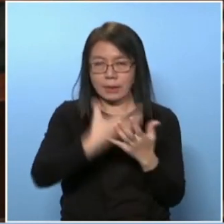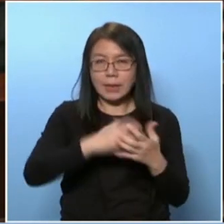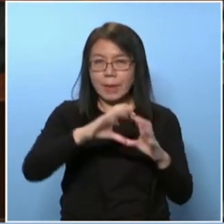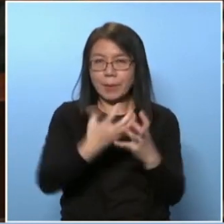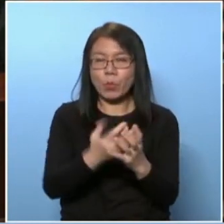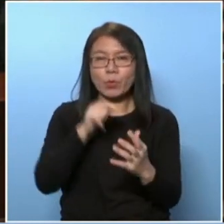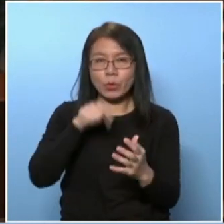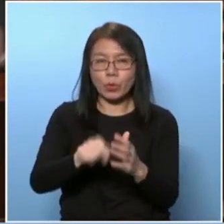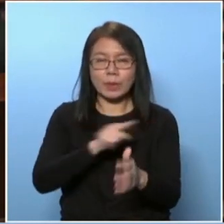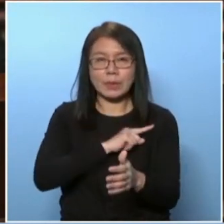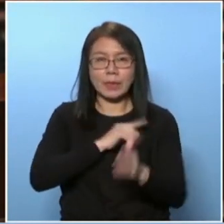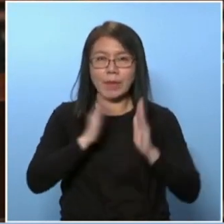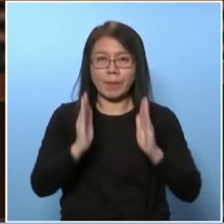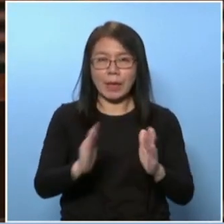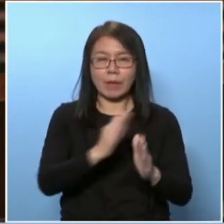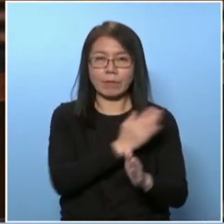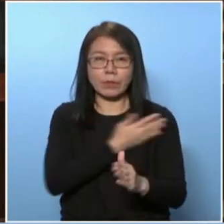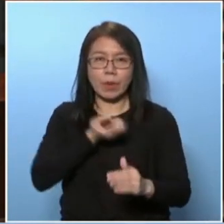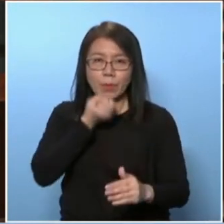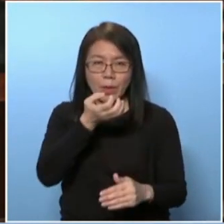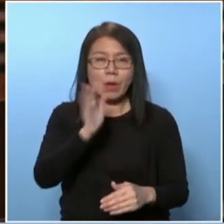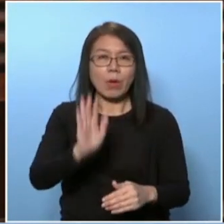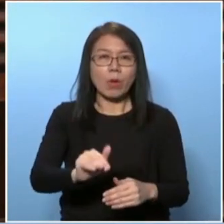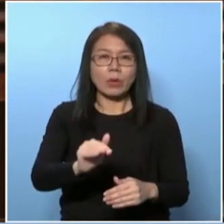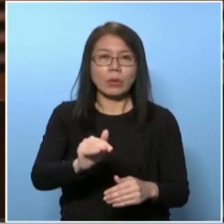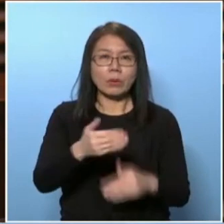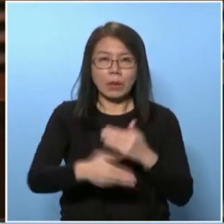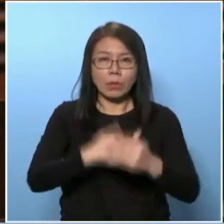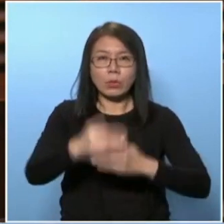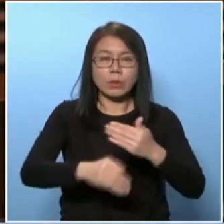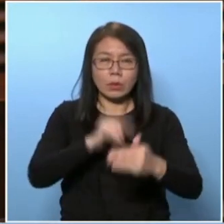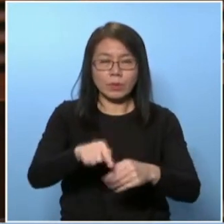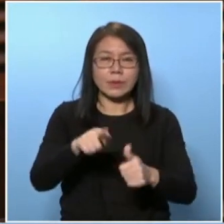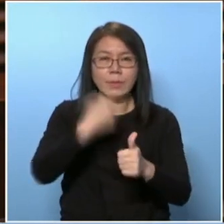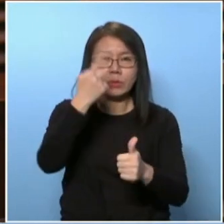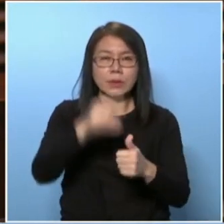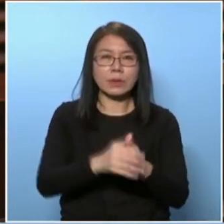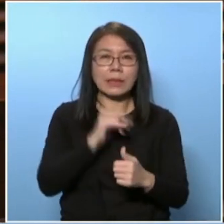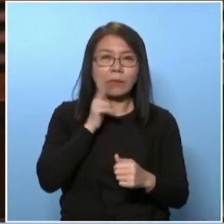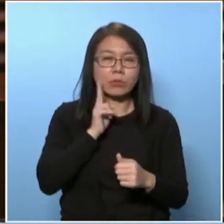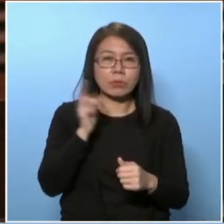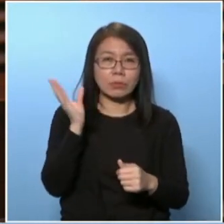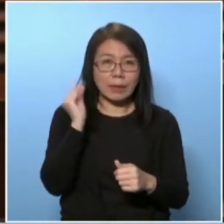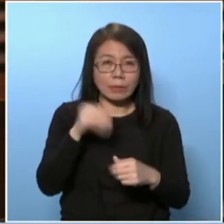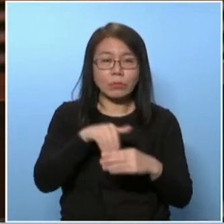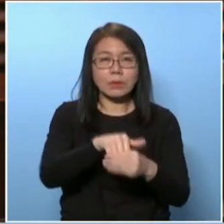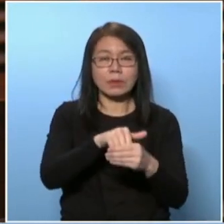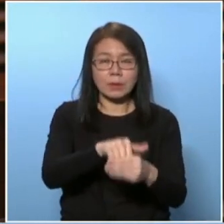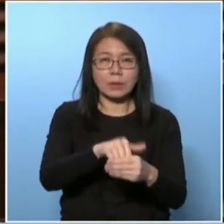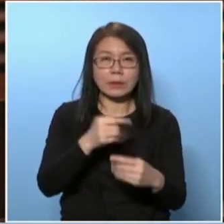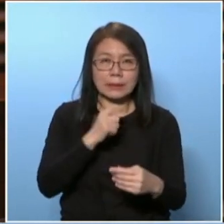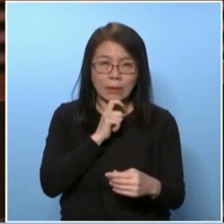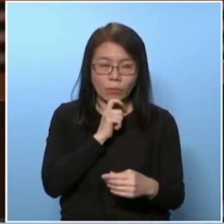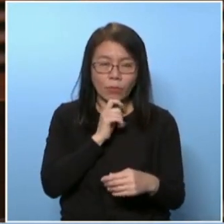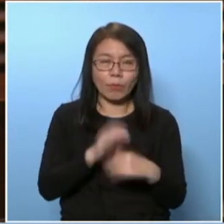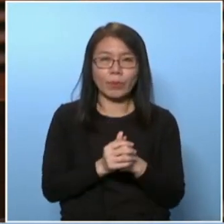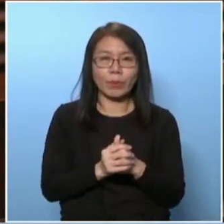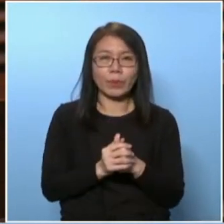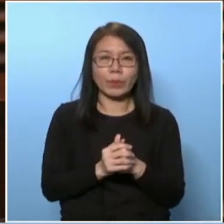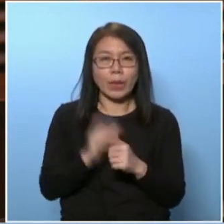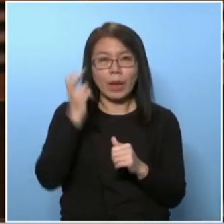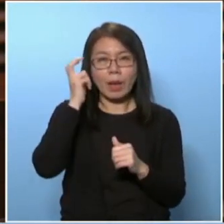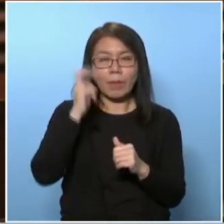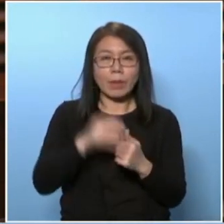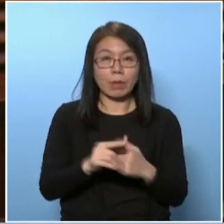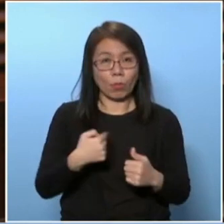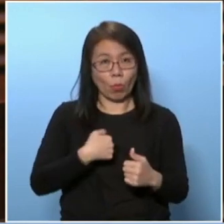他自己的範圍提出，但個過程都必然會是，首先如果我們收到這樣的申請，我們必然都要考慮，就是對於在